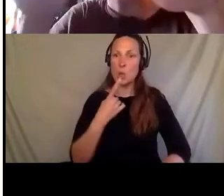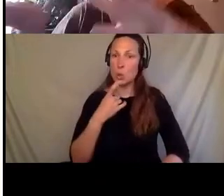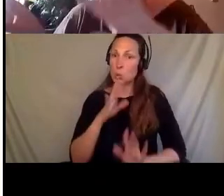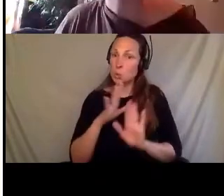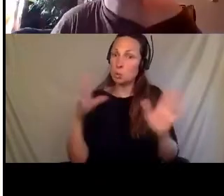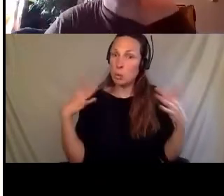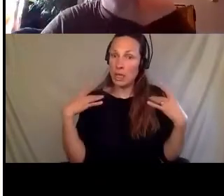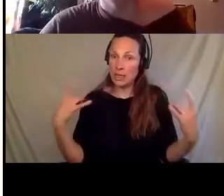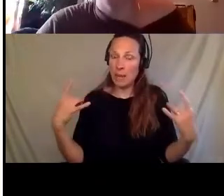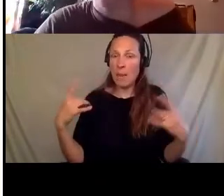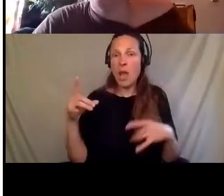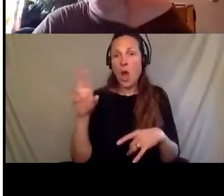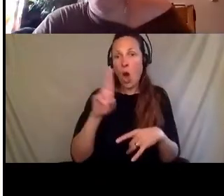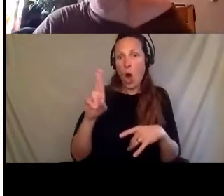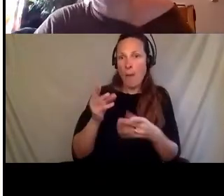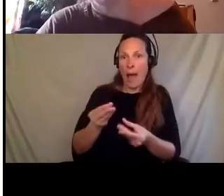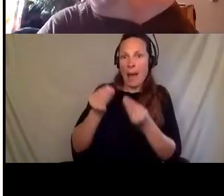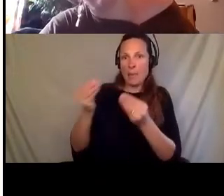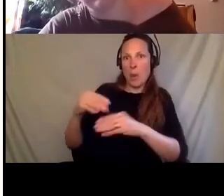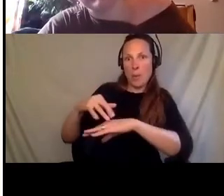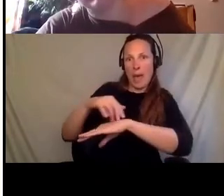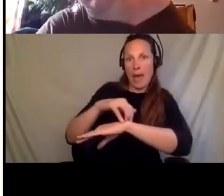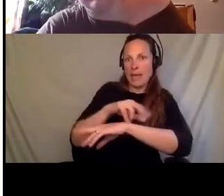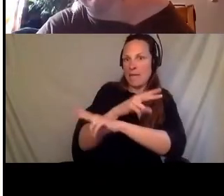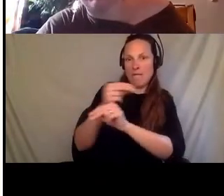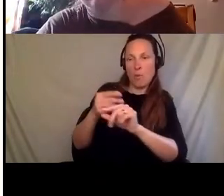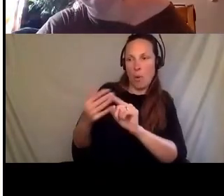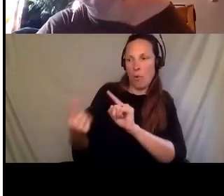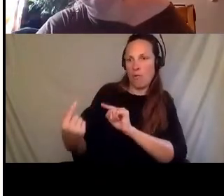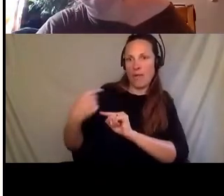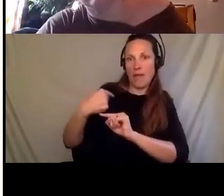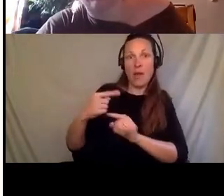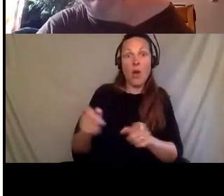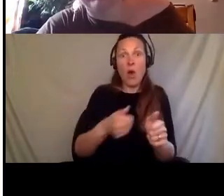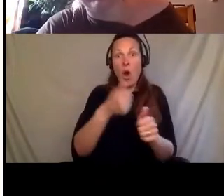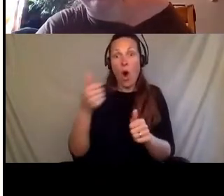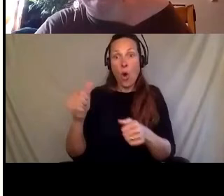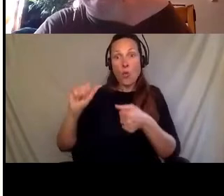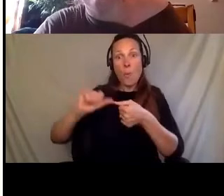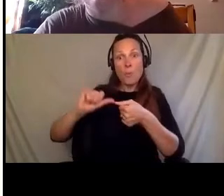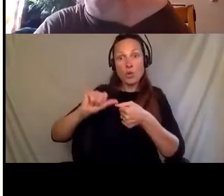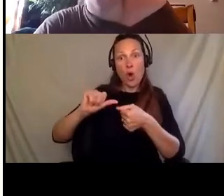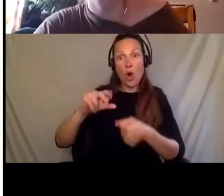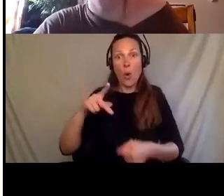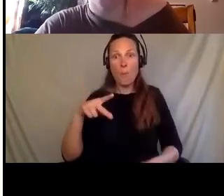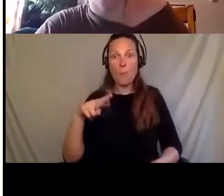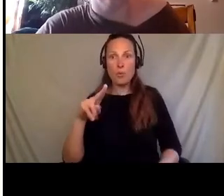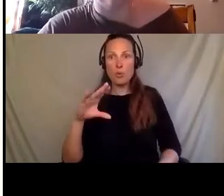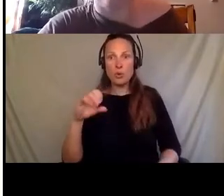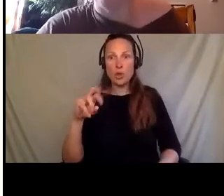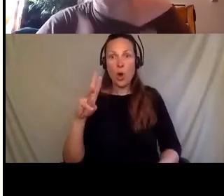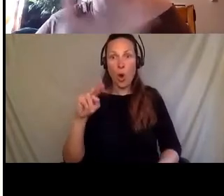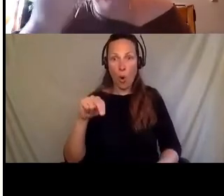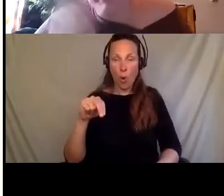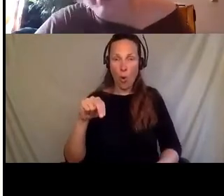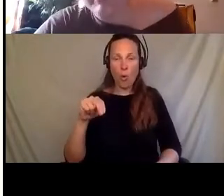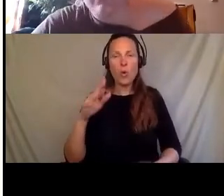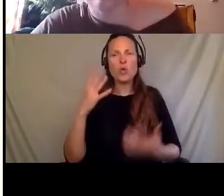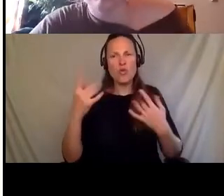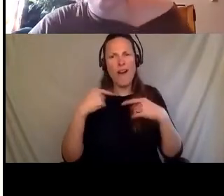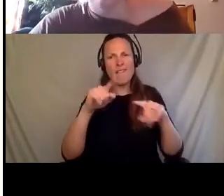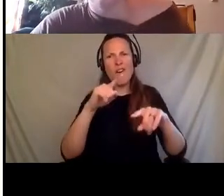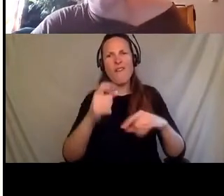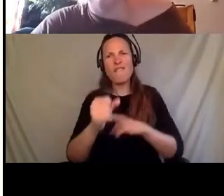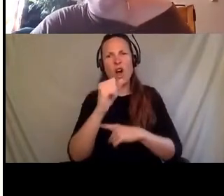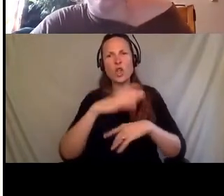à repousser ces bêtes-là. On a aussi le puceron, qu'on connaît bien, qui va se retrouver sur vos tomates, par